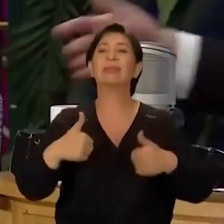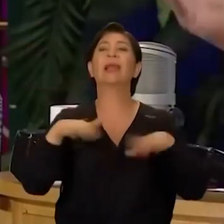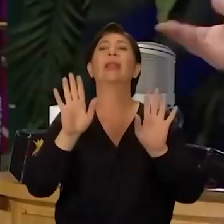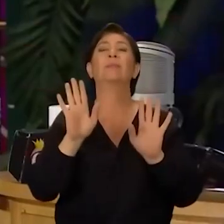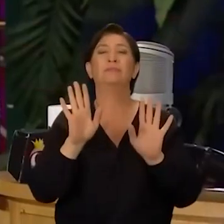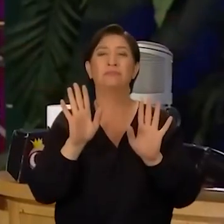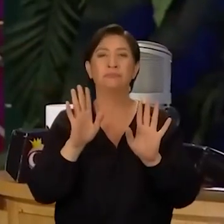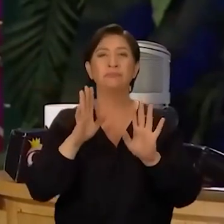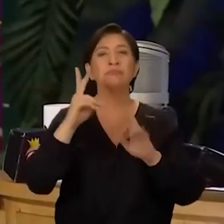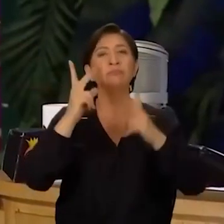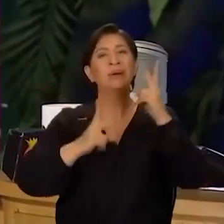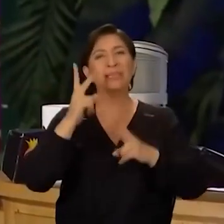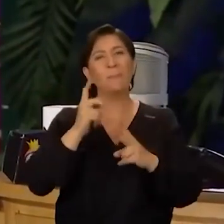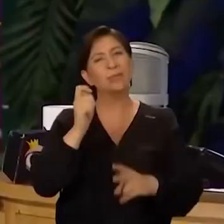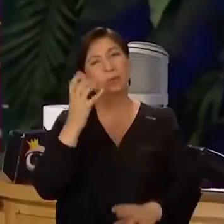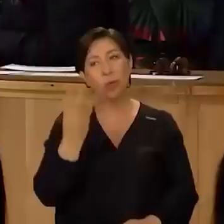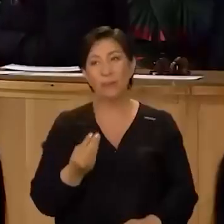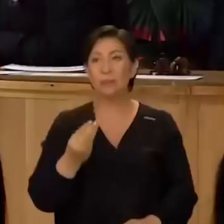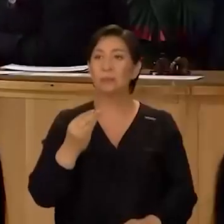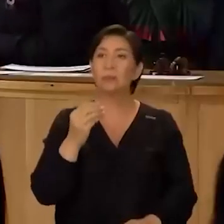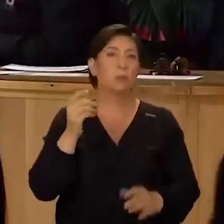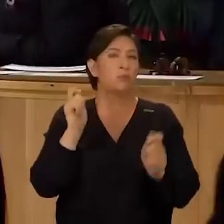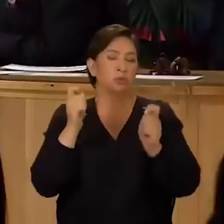Ama insan bazen mecbur kalabiliriz